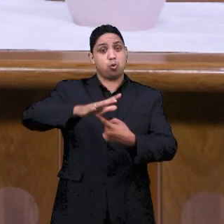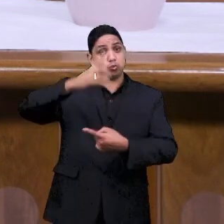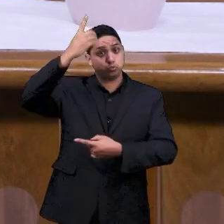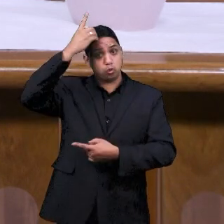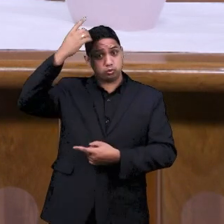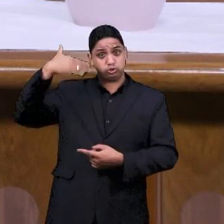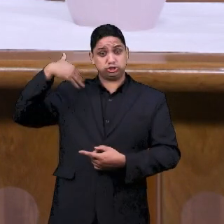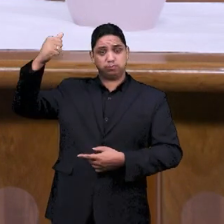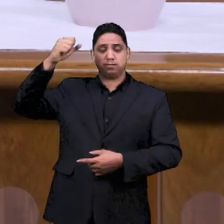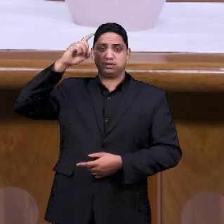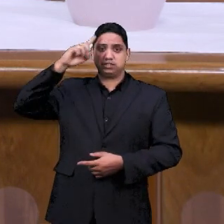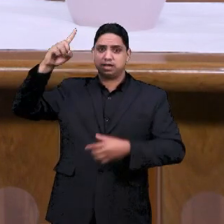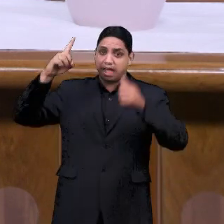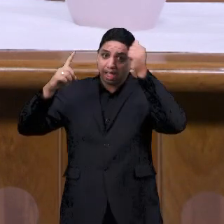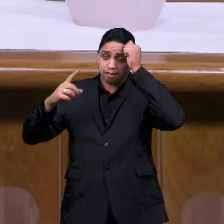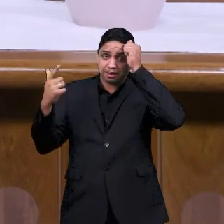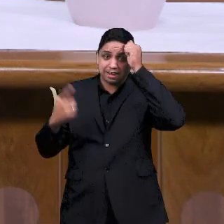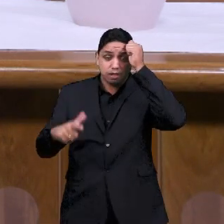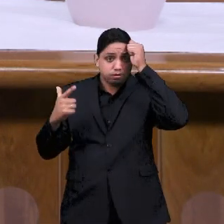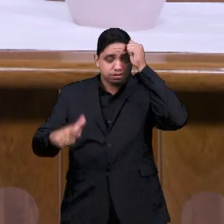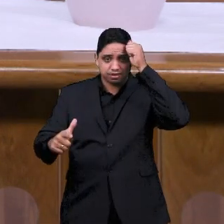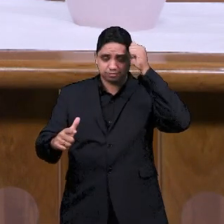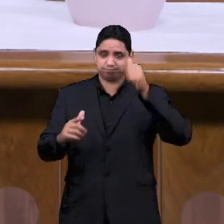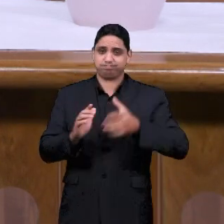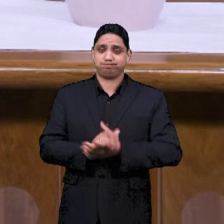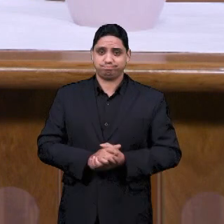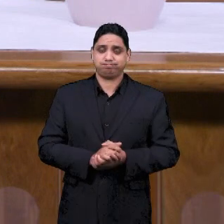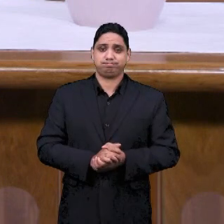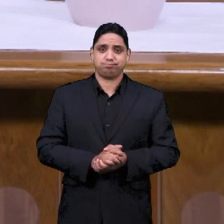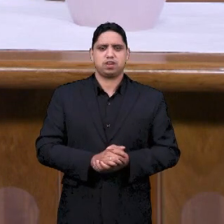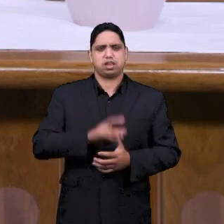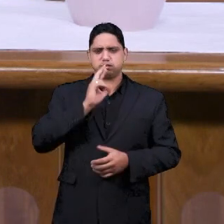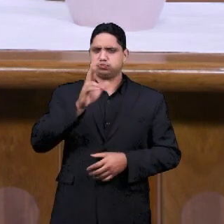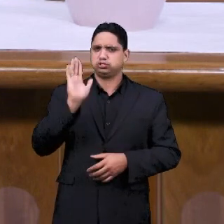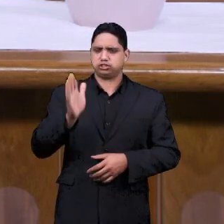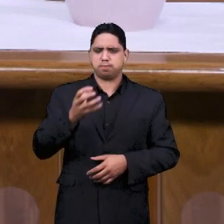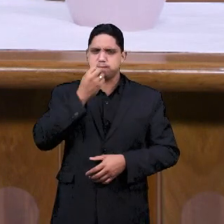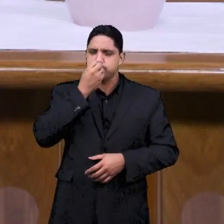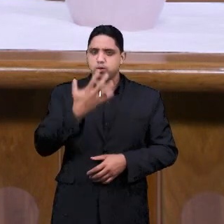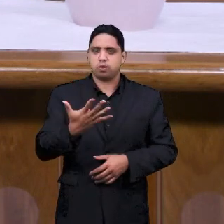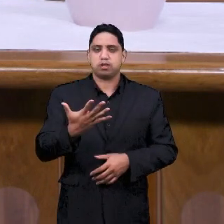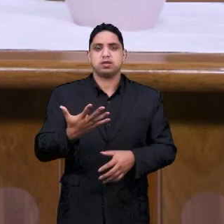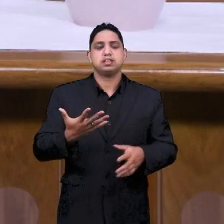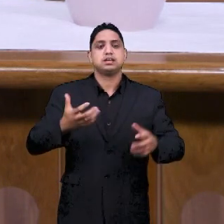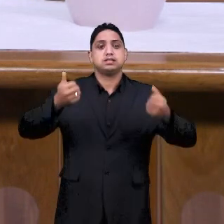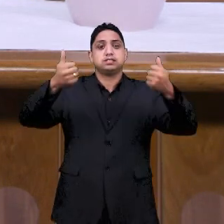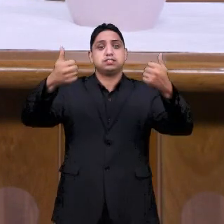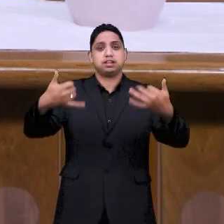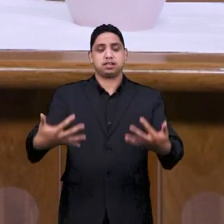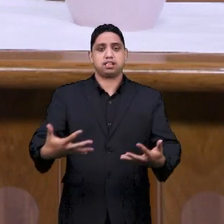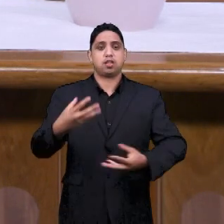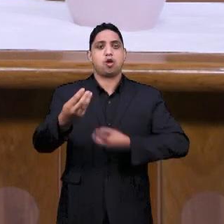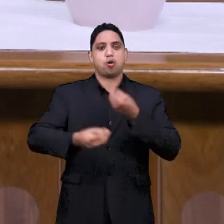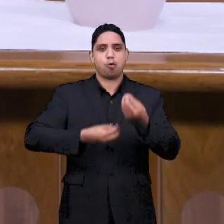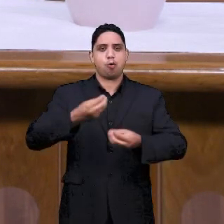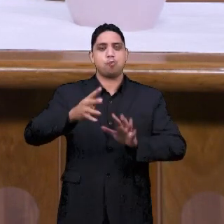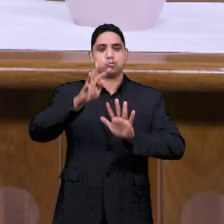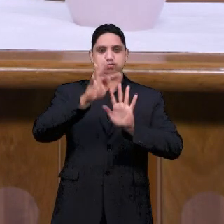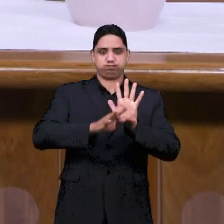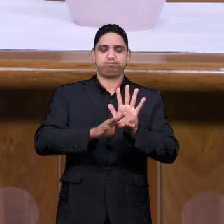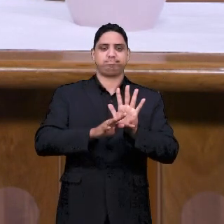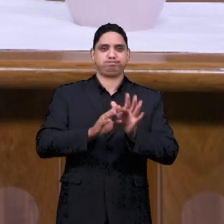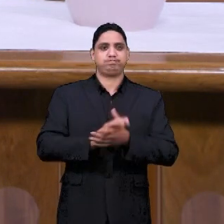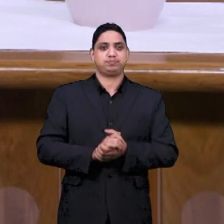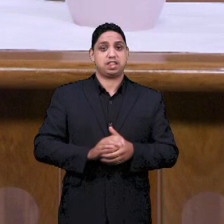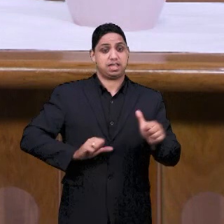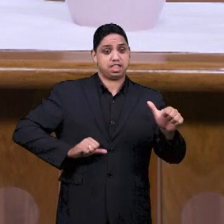sans repentance. Très bien répondu ici à propos de la question d'expliquer ce texte, que